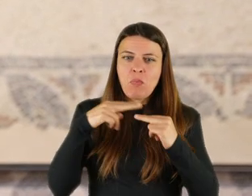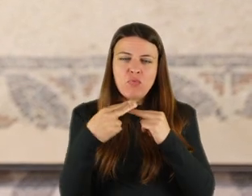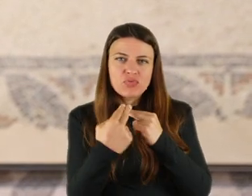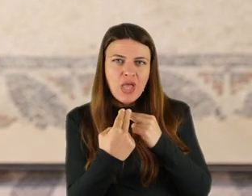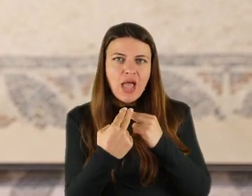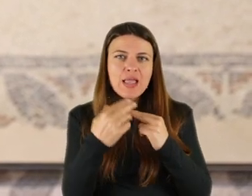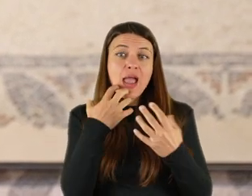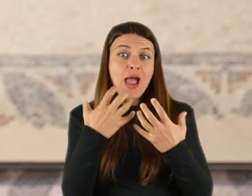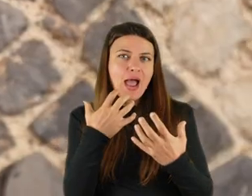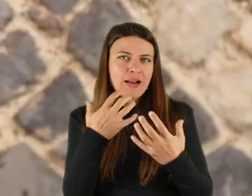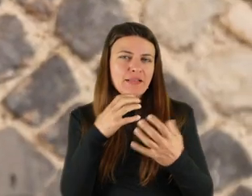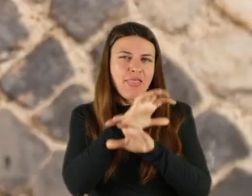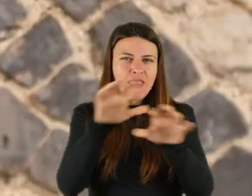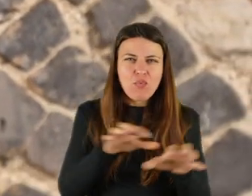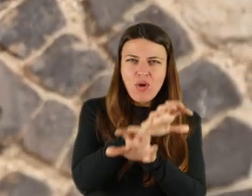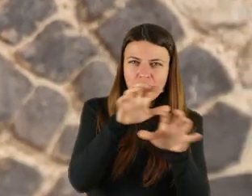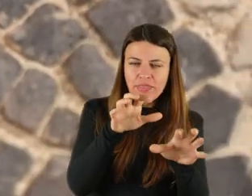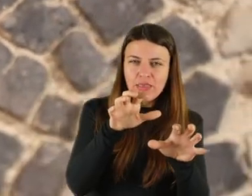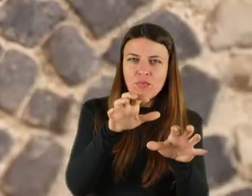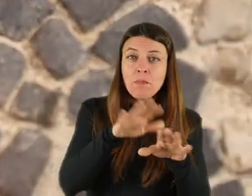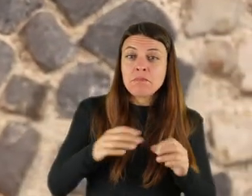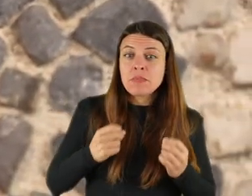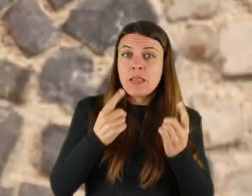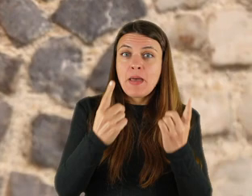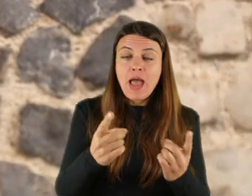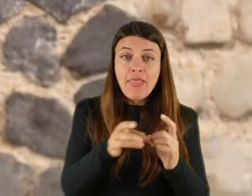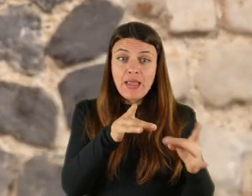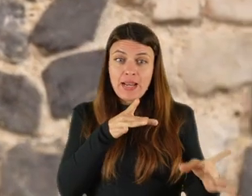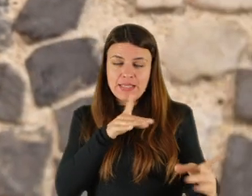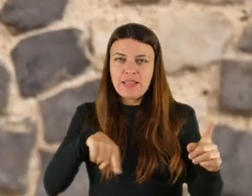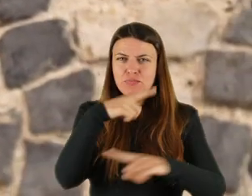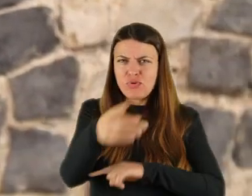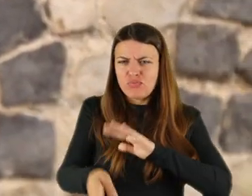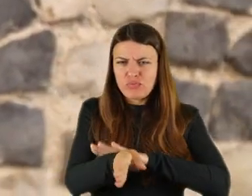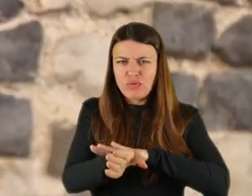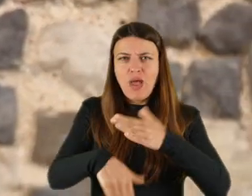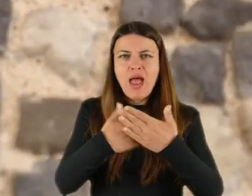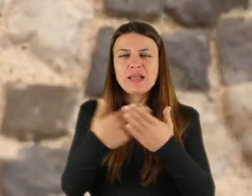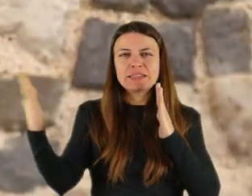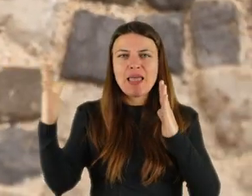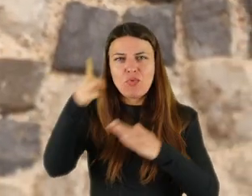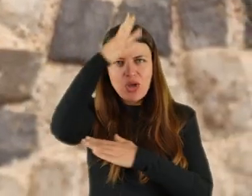ja apareix a Grècia i es continua fent servir fins a època romana.